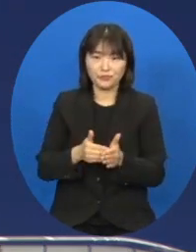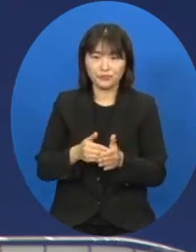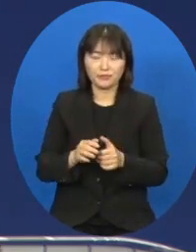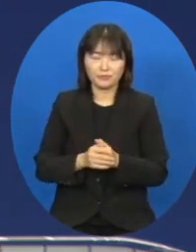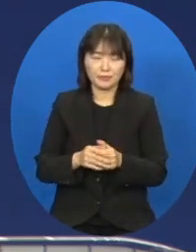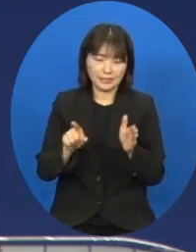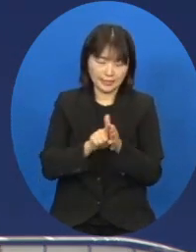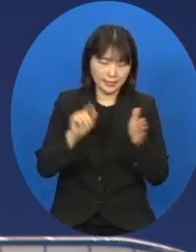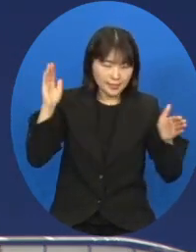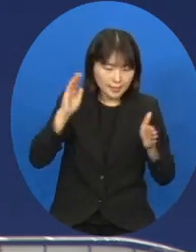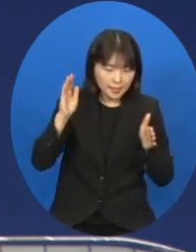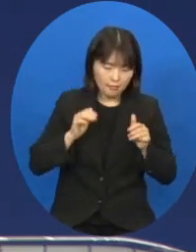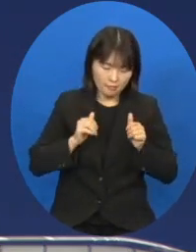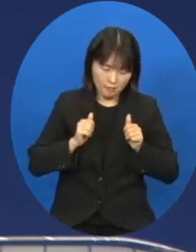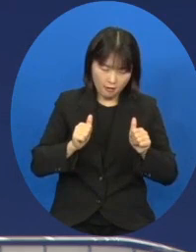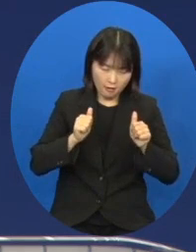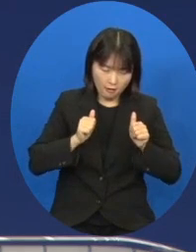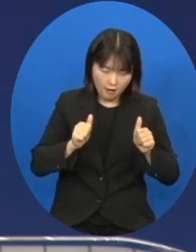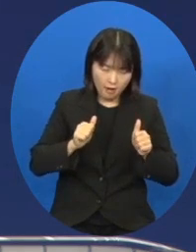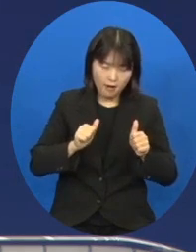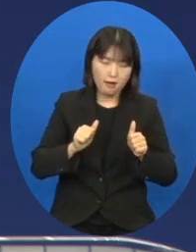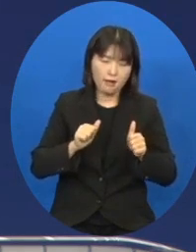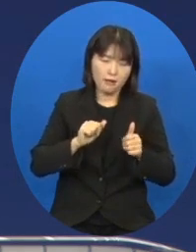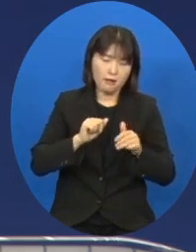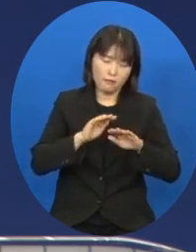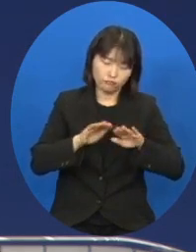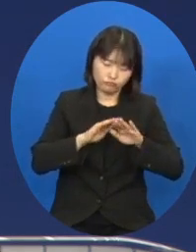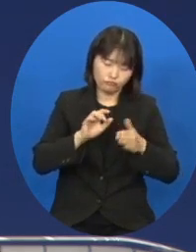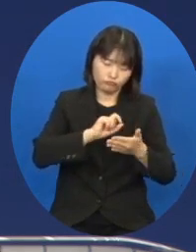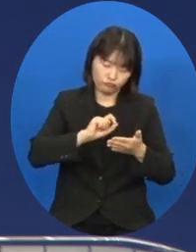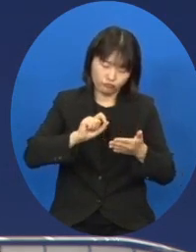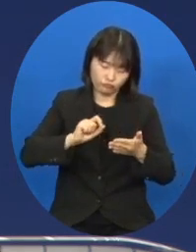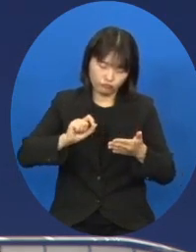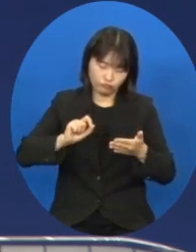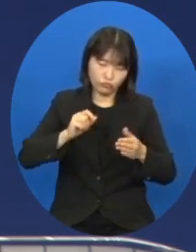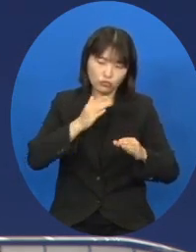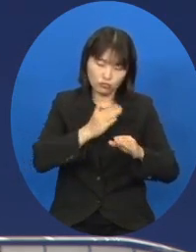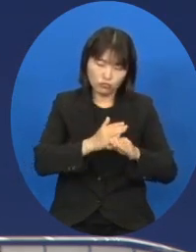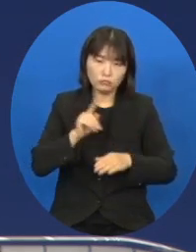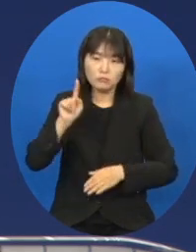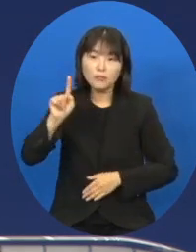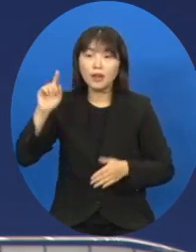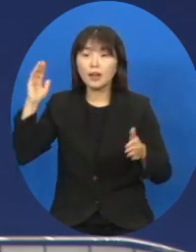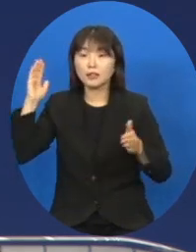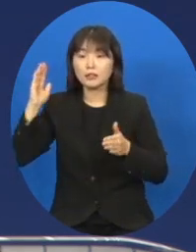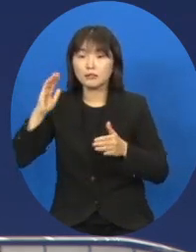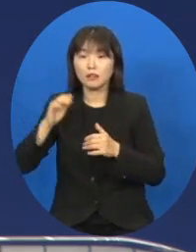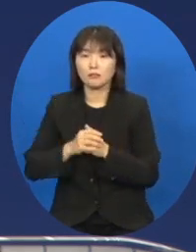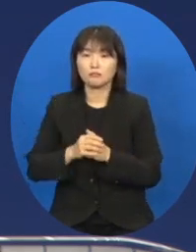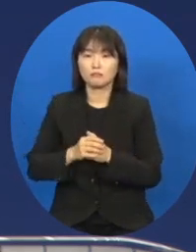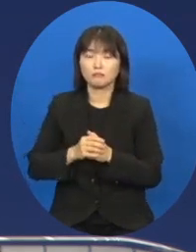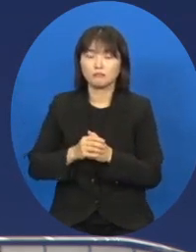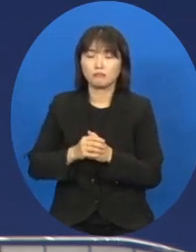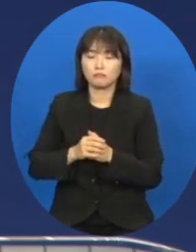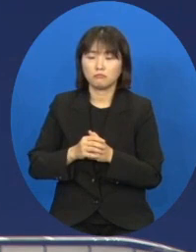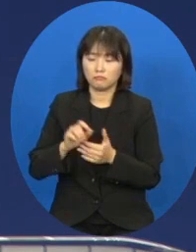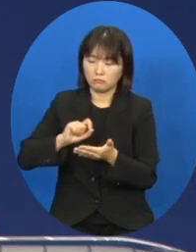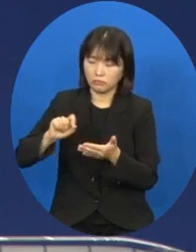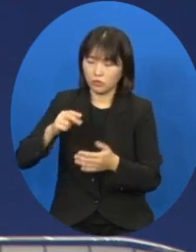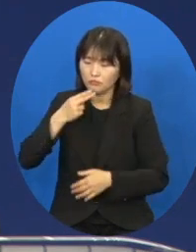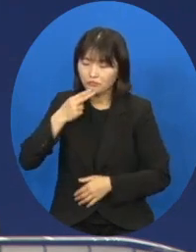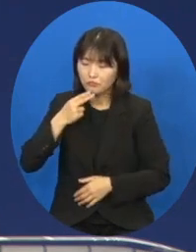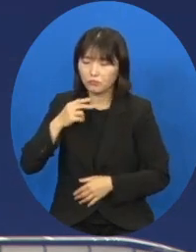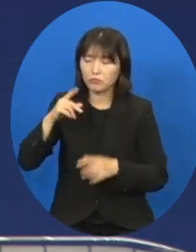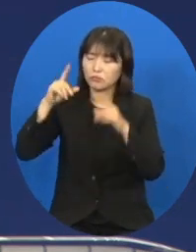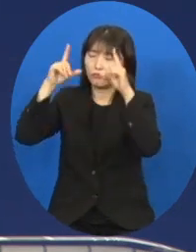신학생들이 열심히 그 풀이를 하고 있는데 한 학생은 전혀 답안을 쓰지 않고